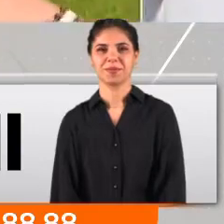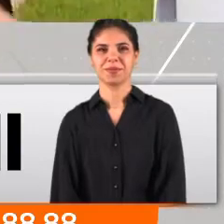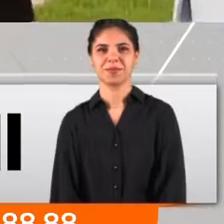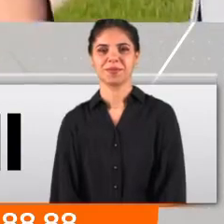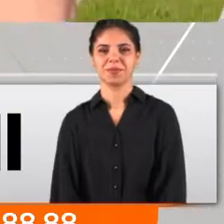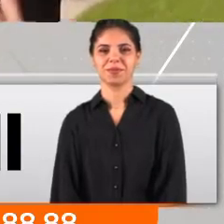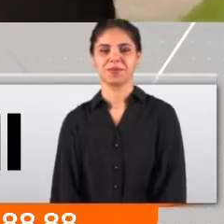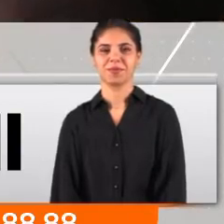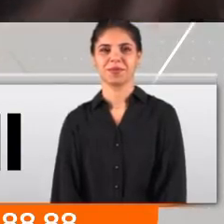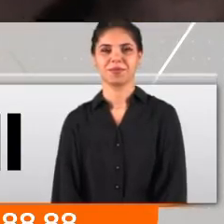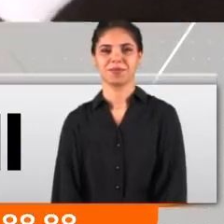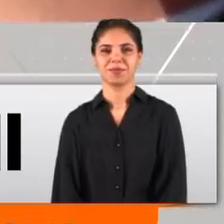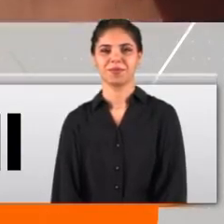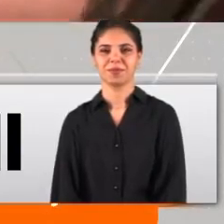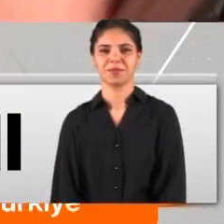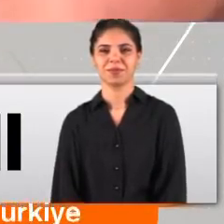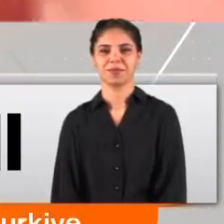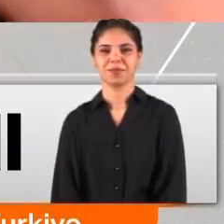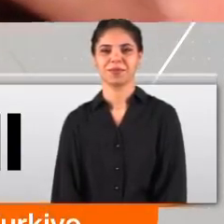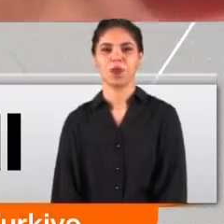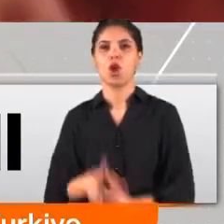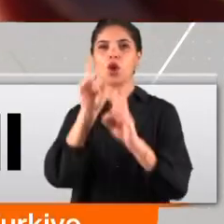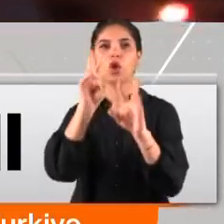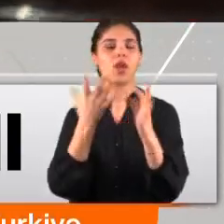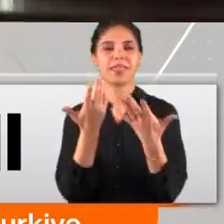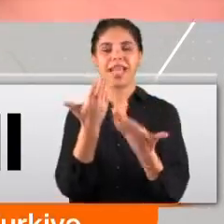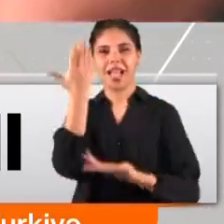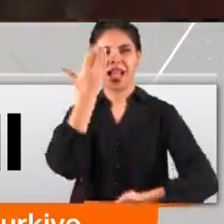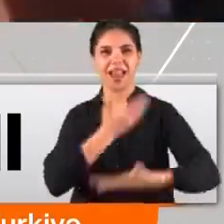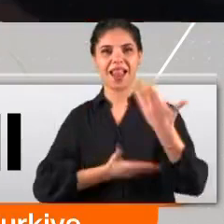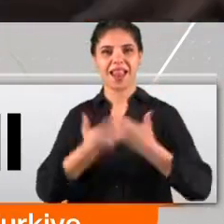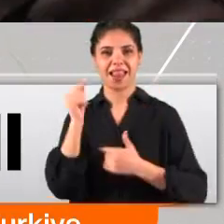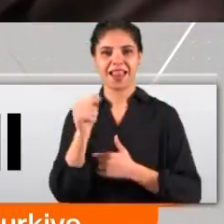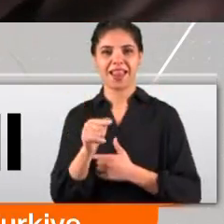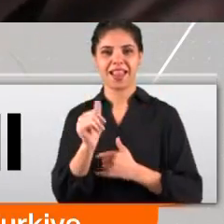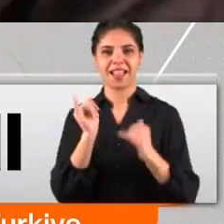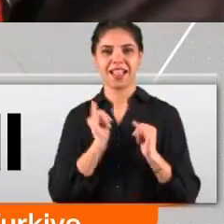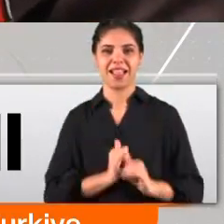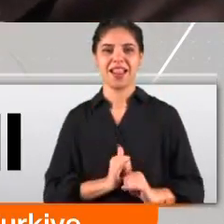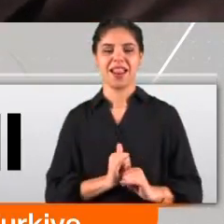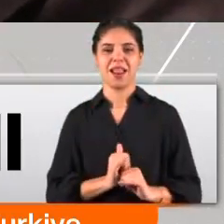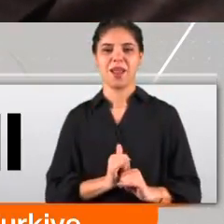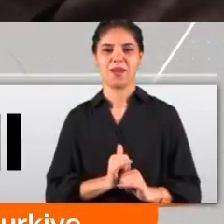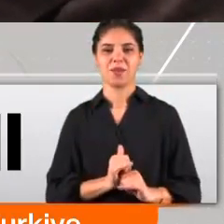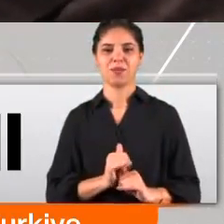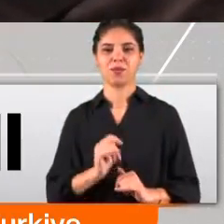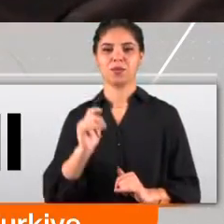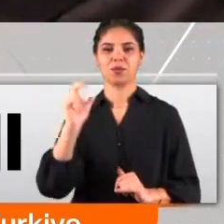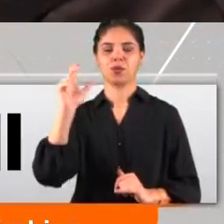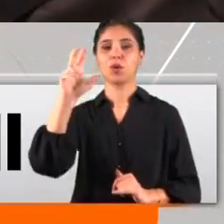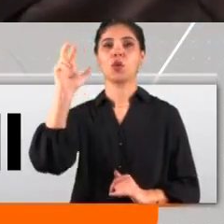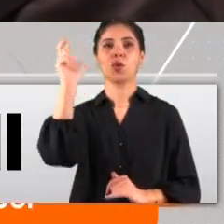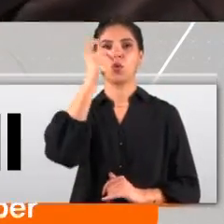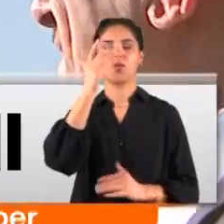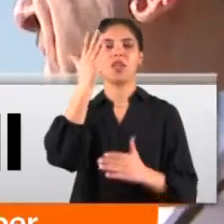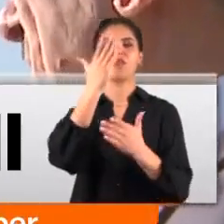çok hassas. Göremiyorum, evet. Bakamıyorum. Siz bize gördüğünüzü anlatın. Son derece rahat. Güneş hilal haline